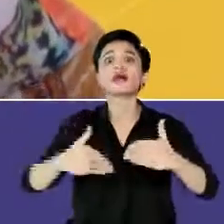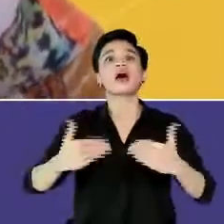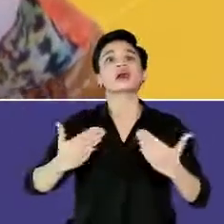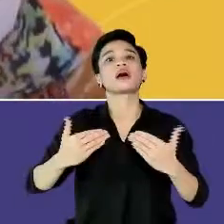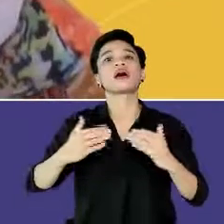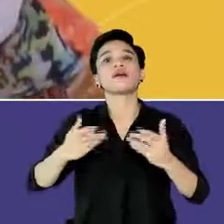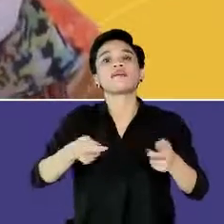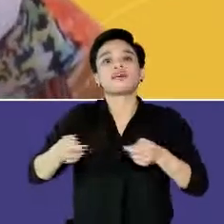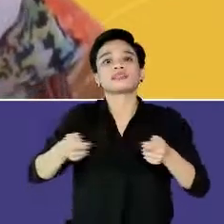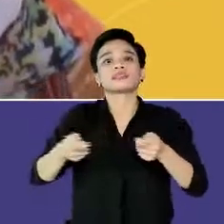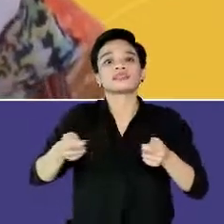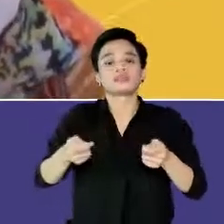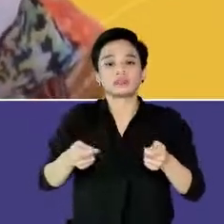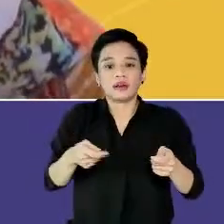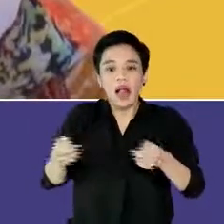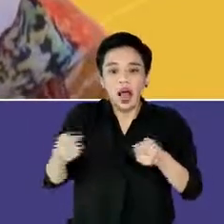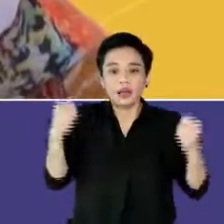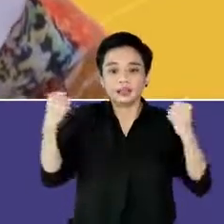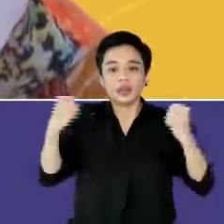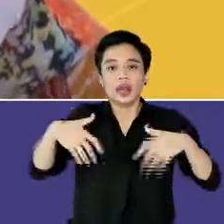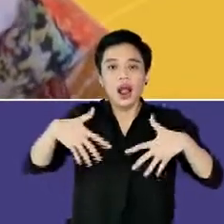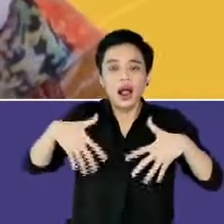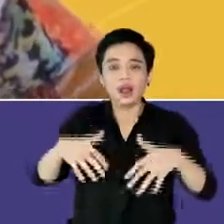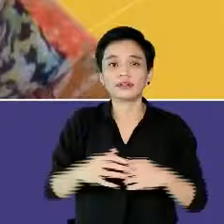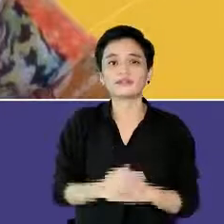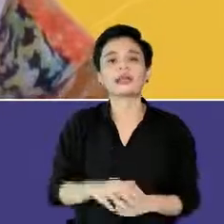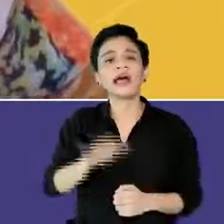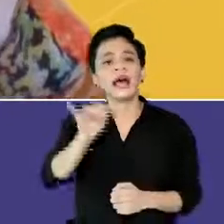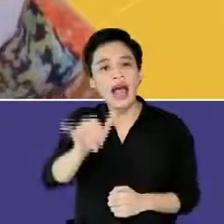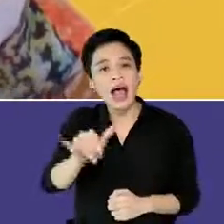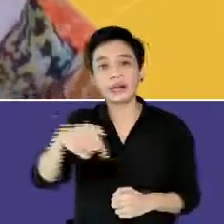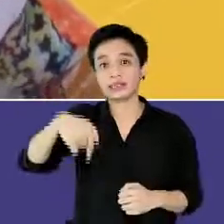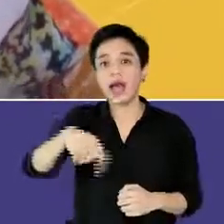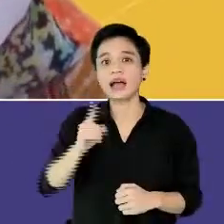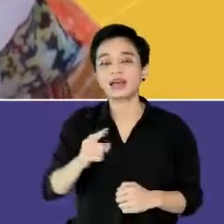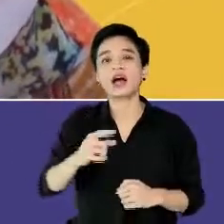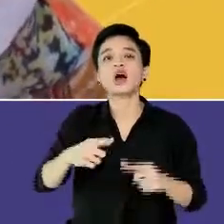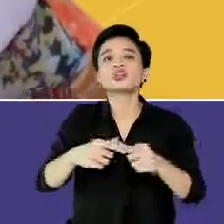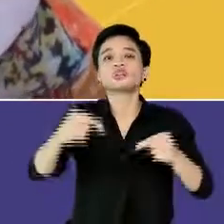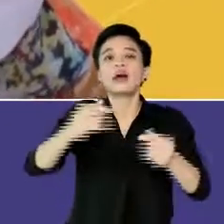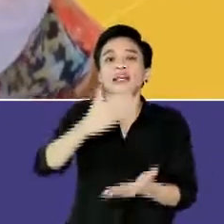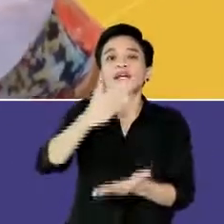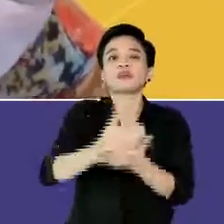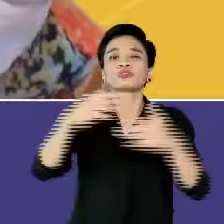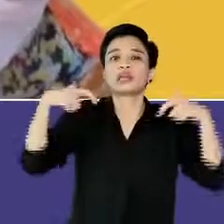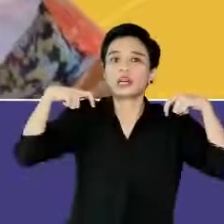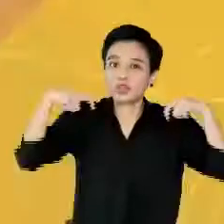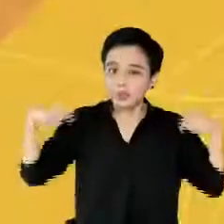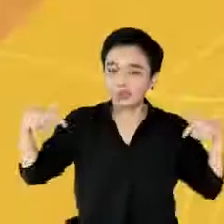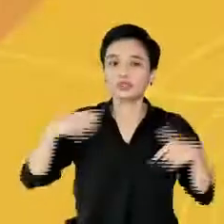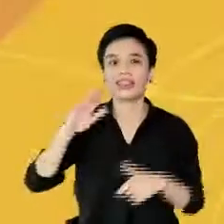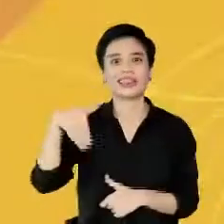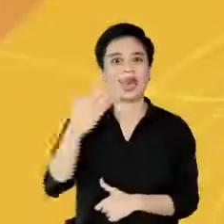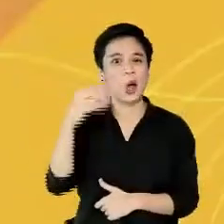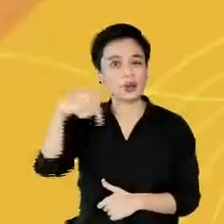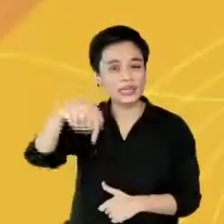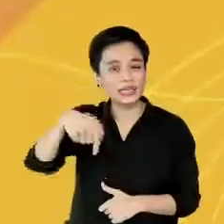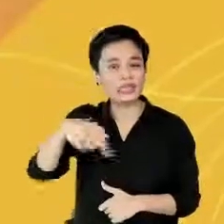Agnes Monica sudah dikeluarkan ke sekali bener Nomor 61 tahun 2002 tentang